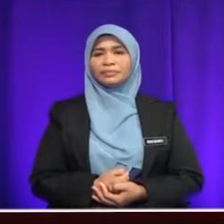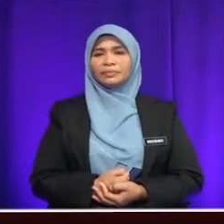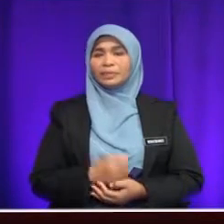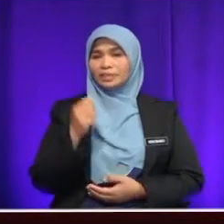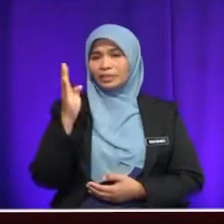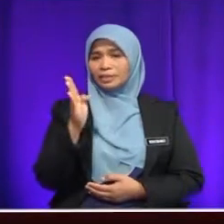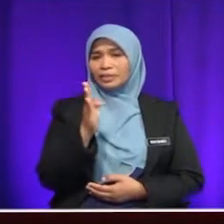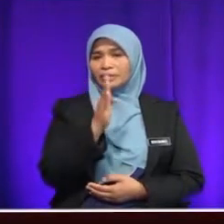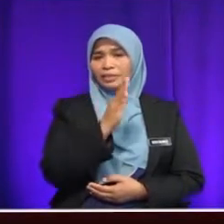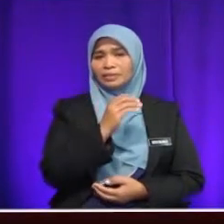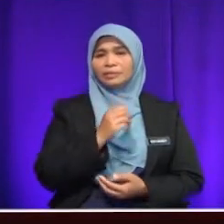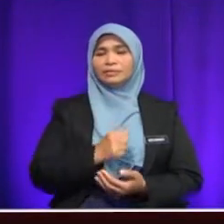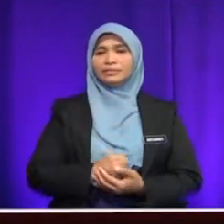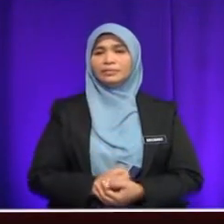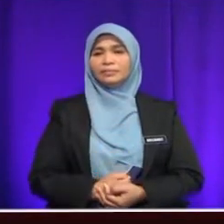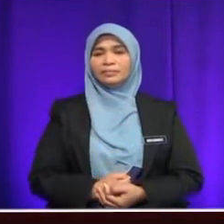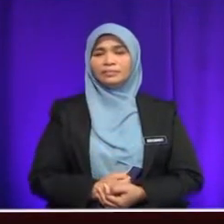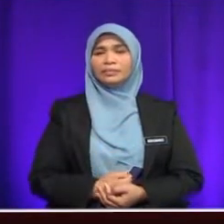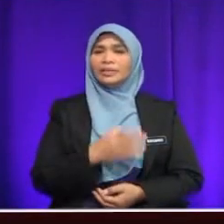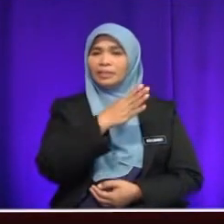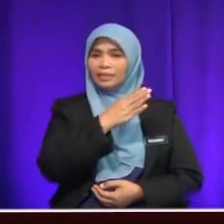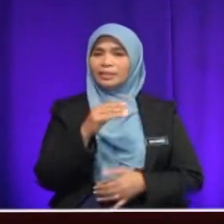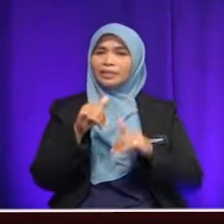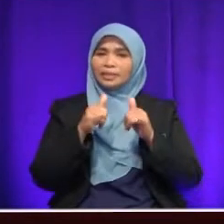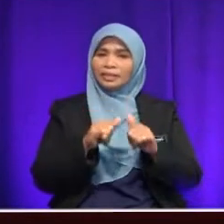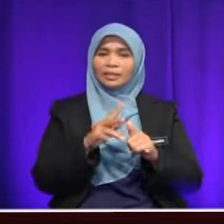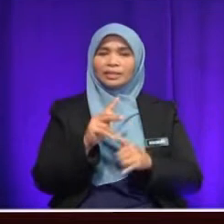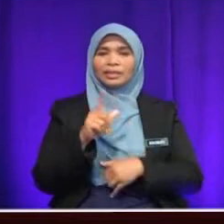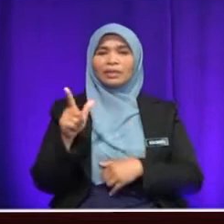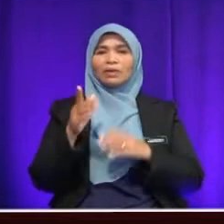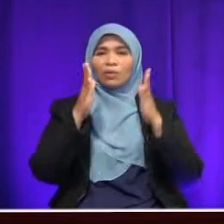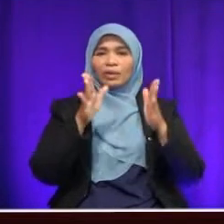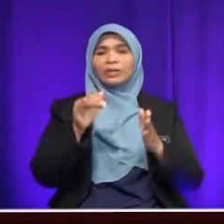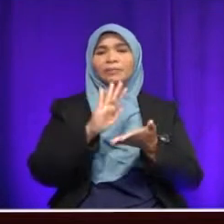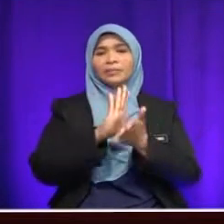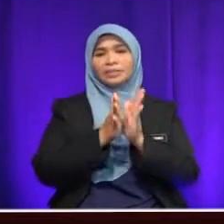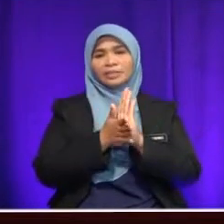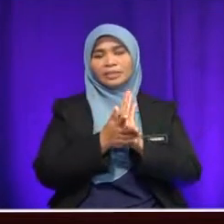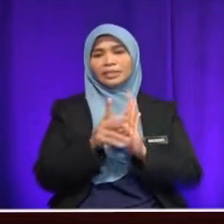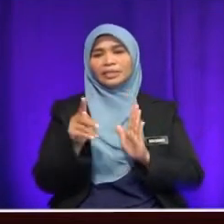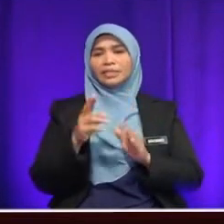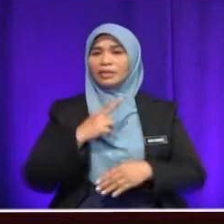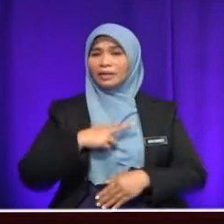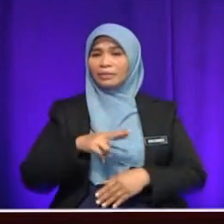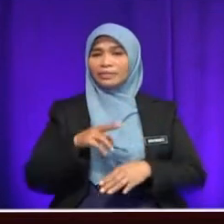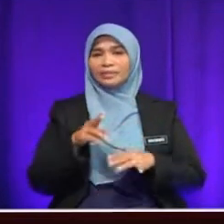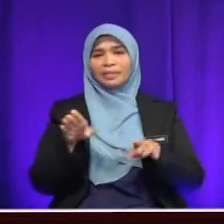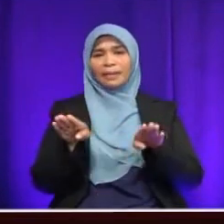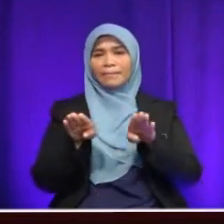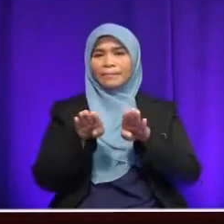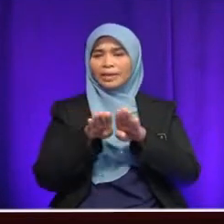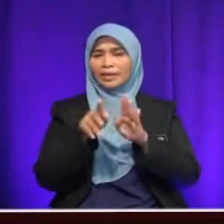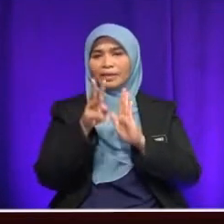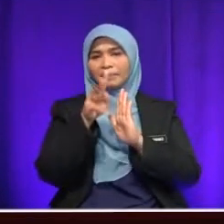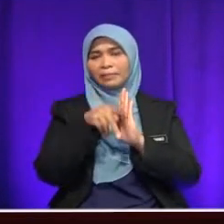dinahum la'iban wa lahwa, dan tinggalkanlah orang yang menjadikan agama sebagai permainan dan